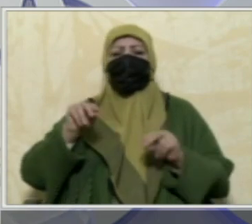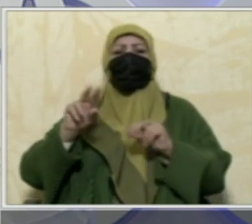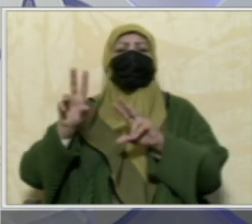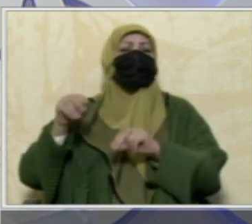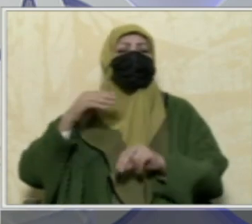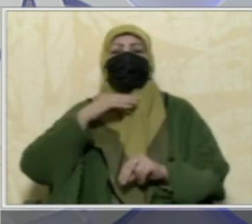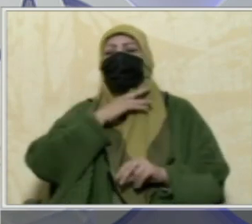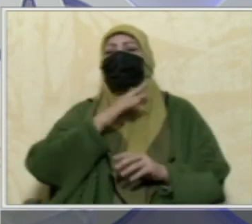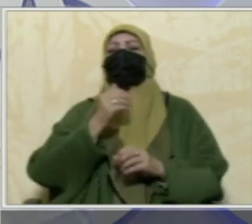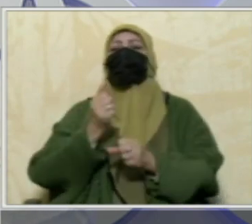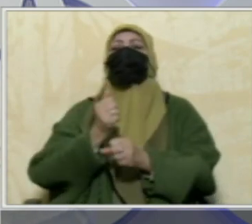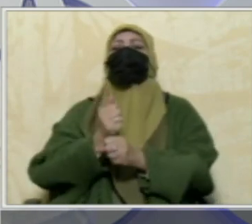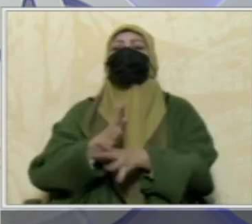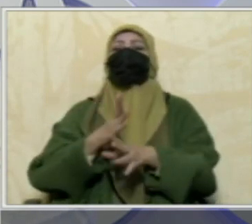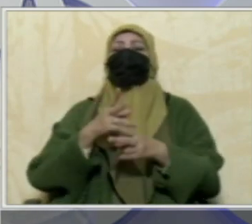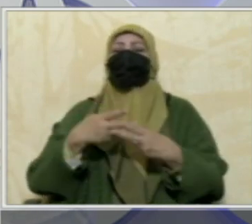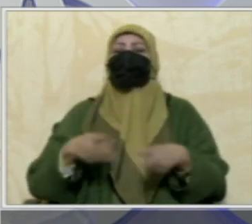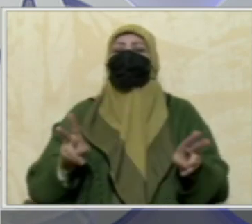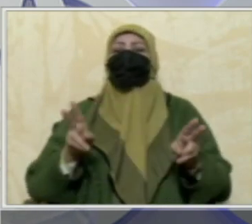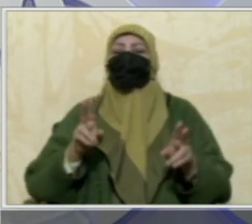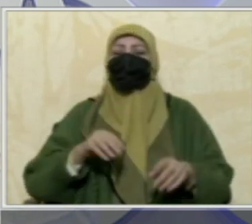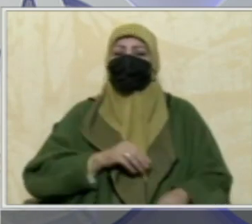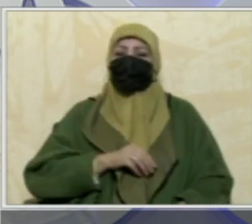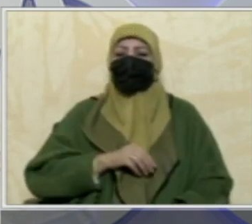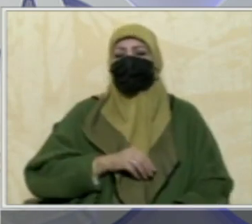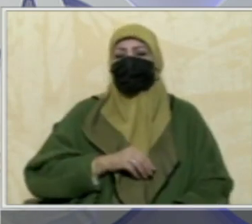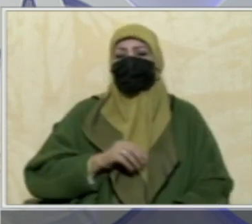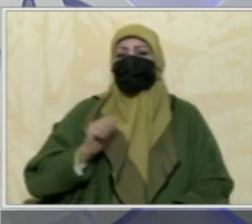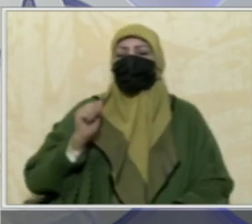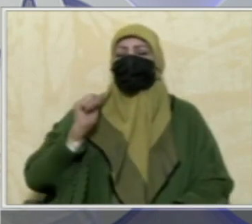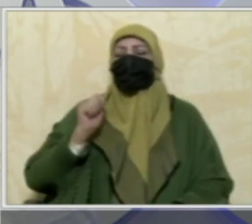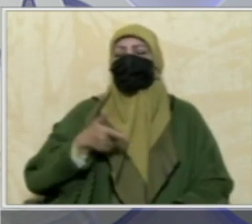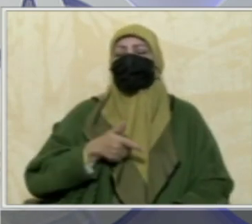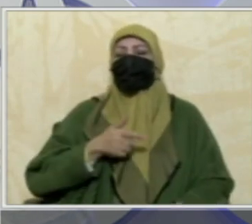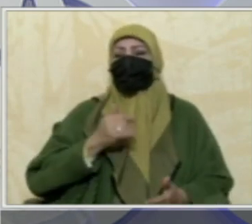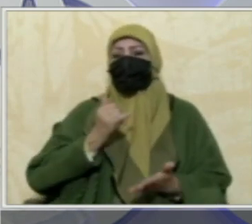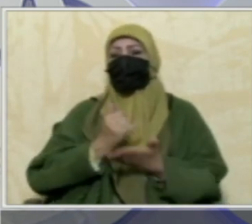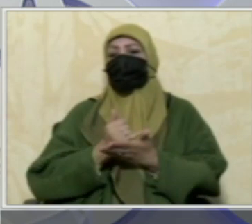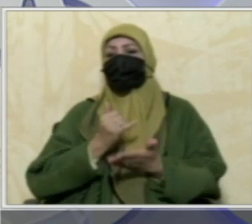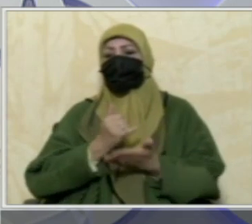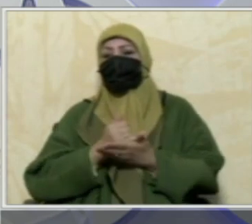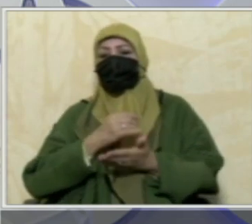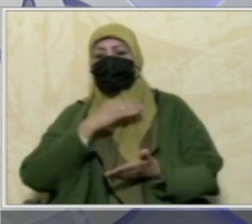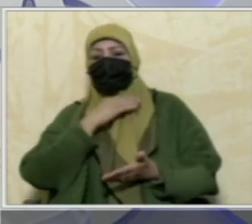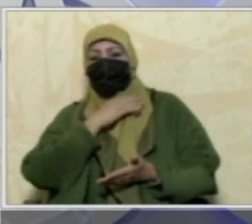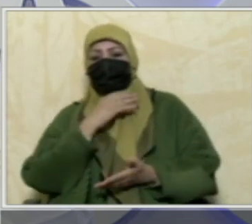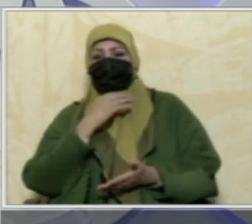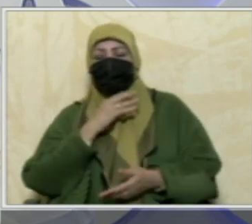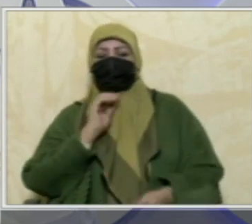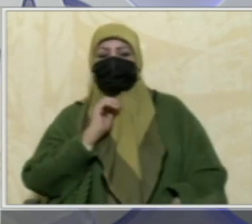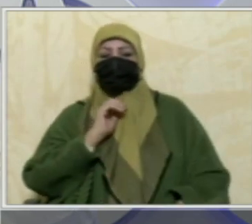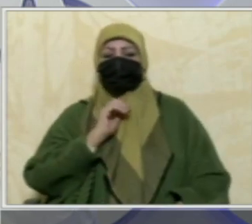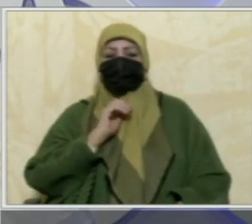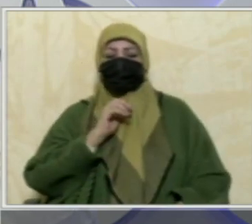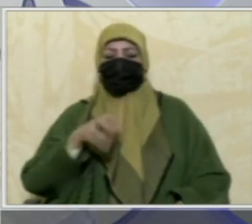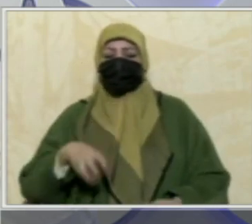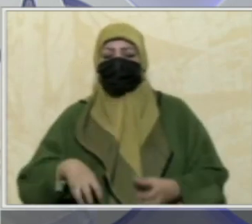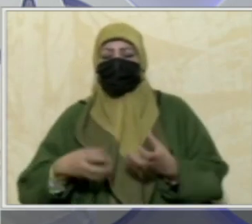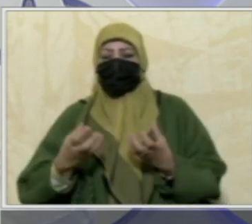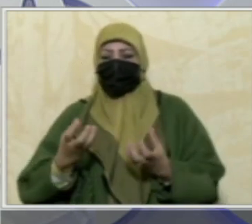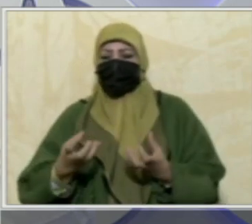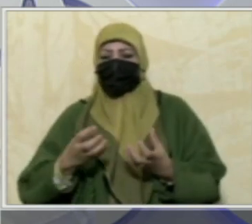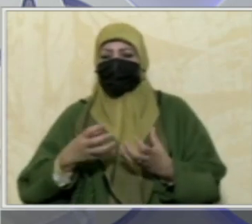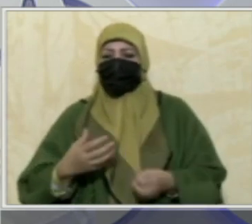الامر الثاني ما حكم التضحيه بالخصي وهو مقطوع الخصيتين لا باس به بل ورد في بعض الروايات